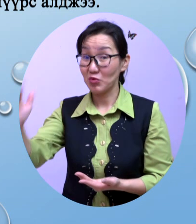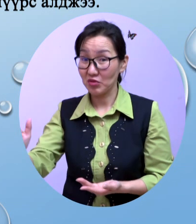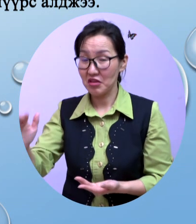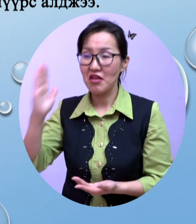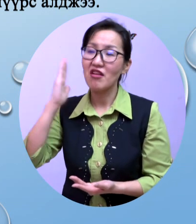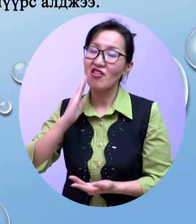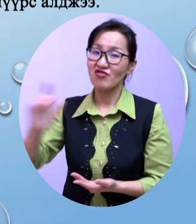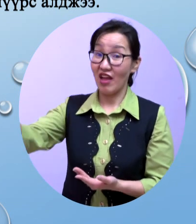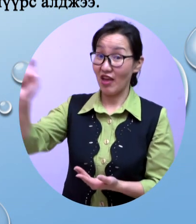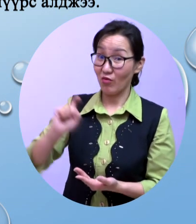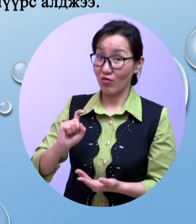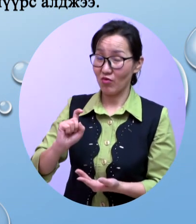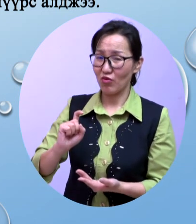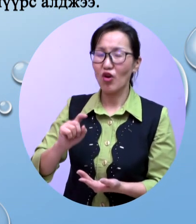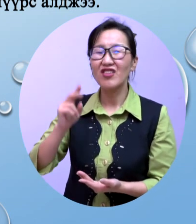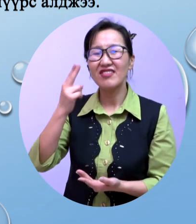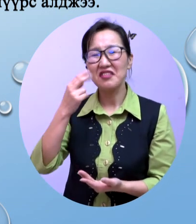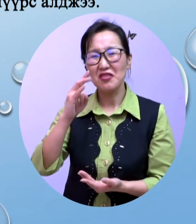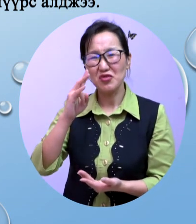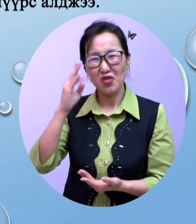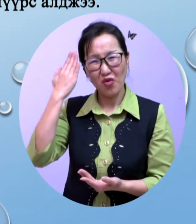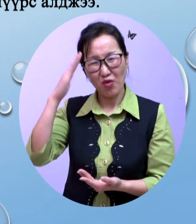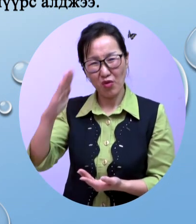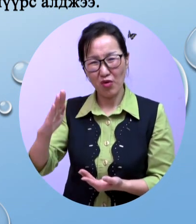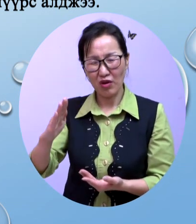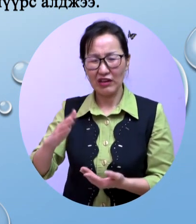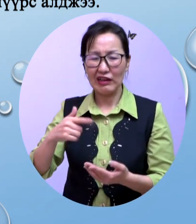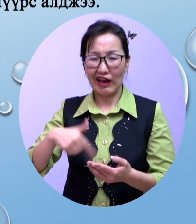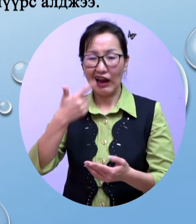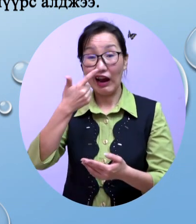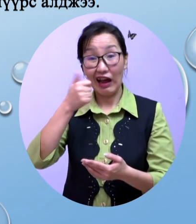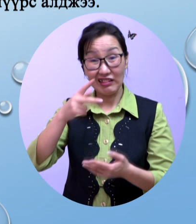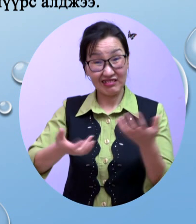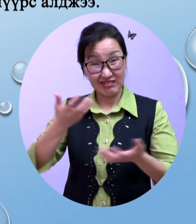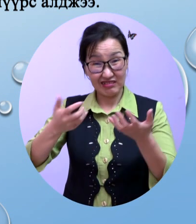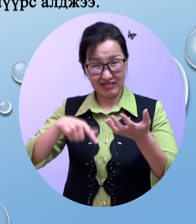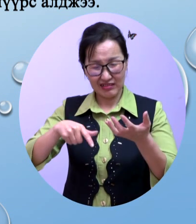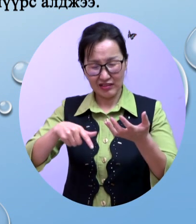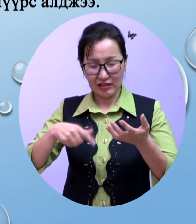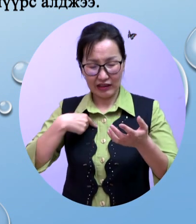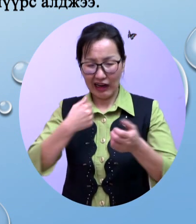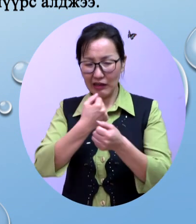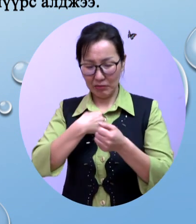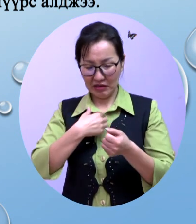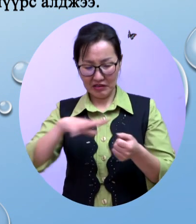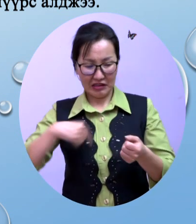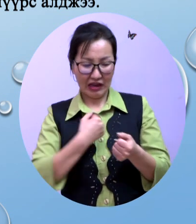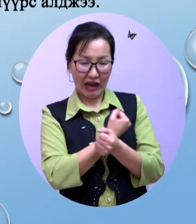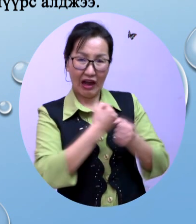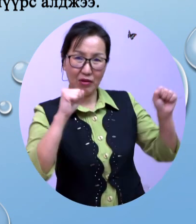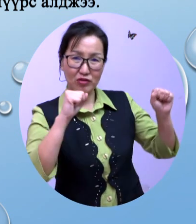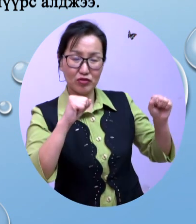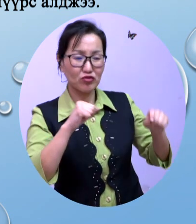ээж нь дэнзэн өвөө нь биднийг галаас аврах гэж байгаад өрөөс нь үдгүй болсон юм шүү